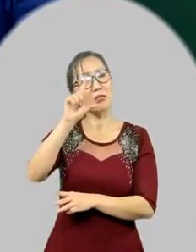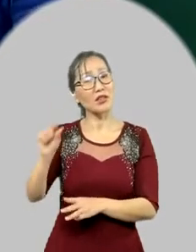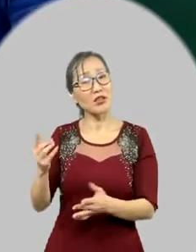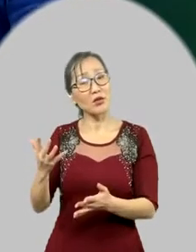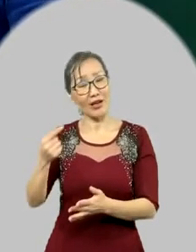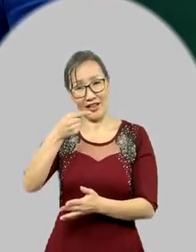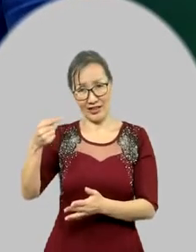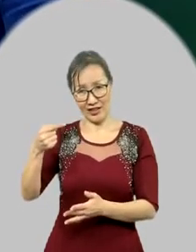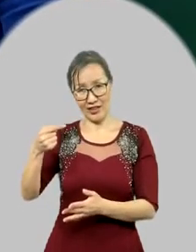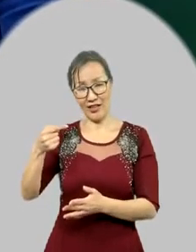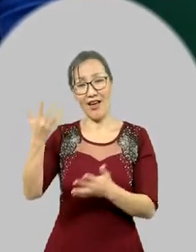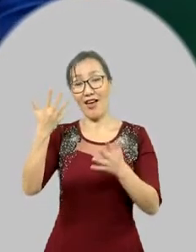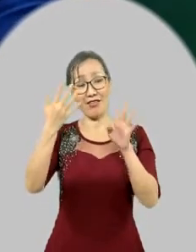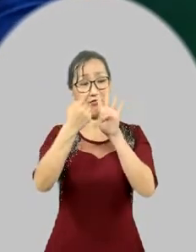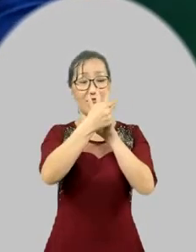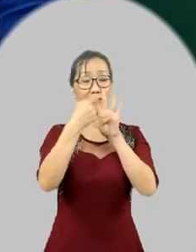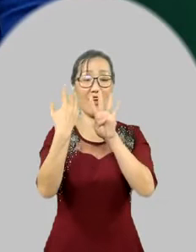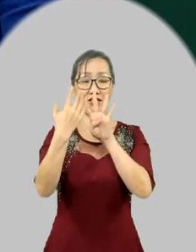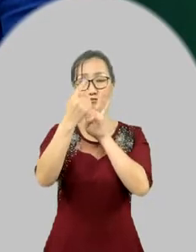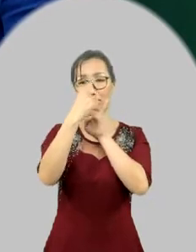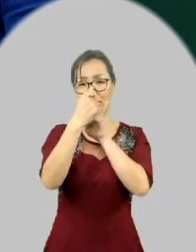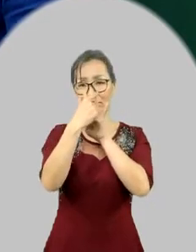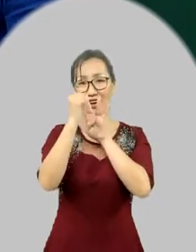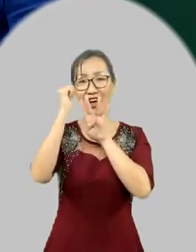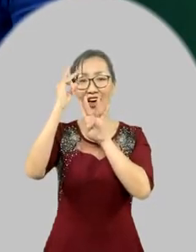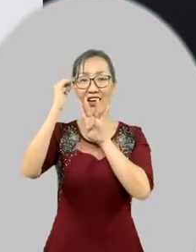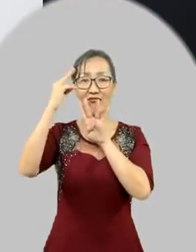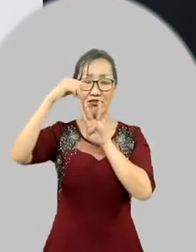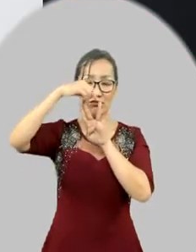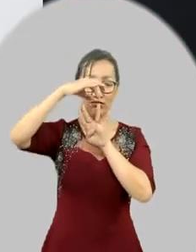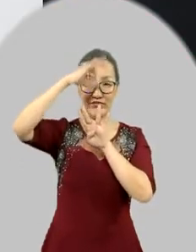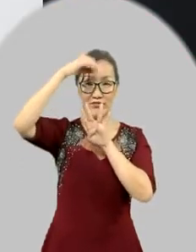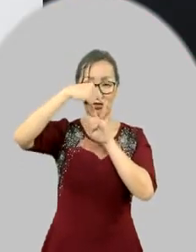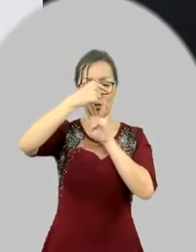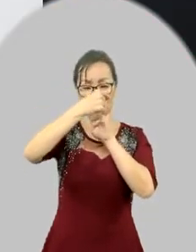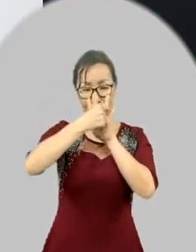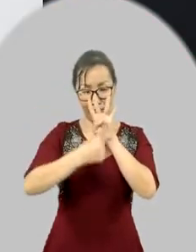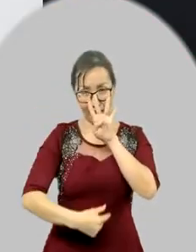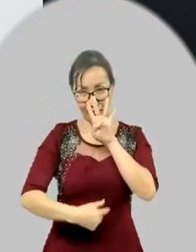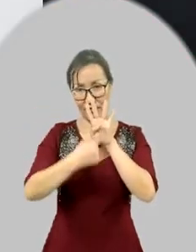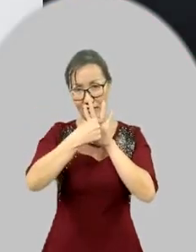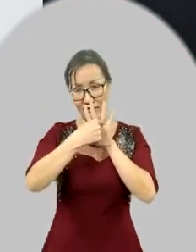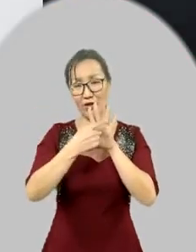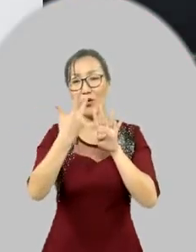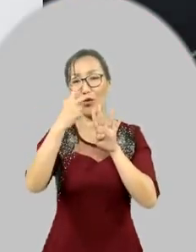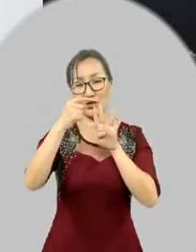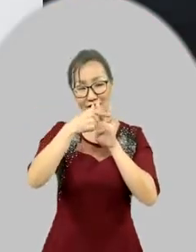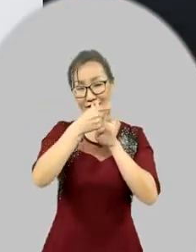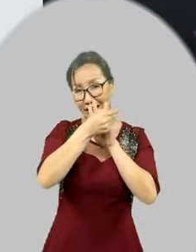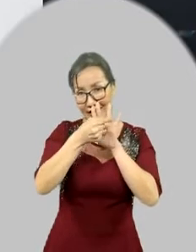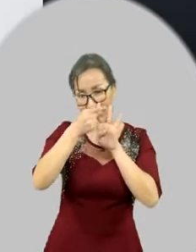багасгах вэ? Бодоорой. Мэдээж 10-ийн орныг багасгана. 30-аар багасгахын